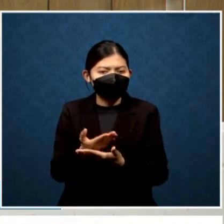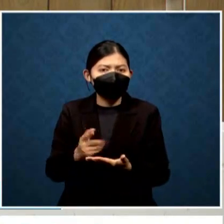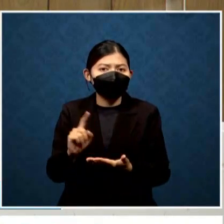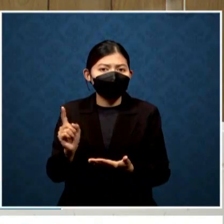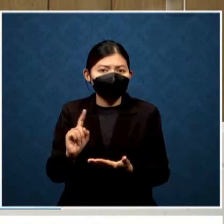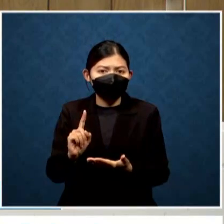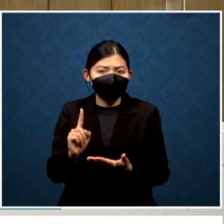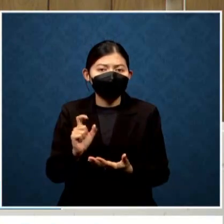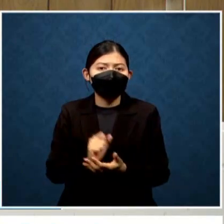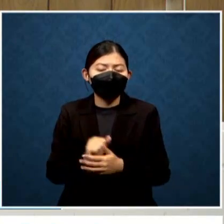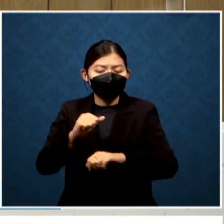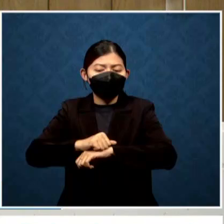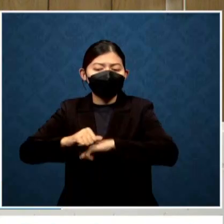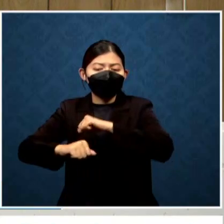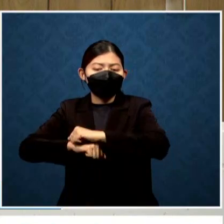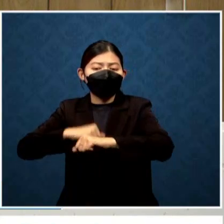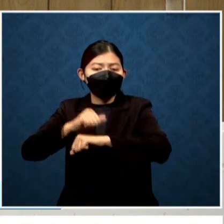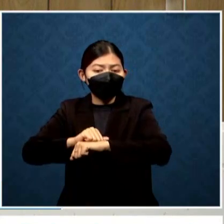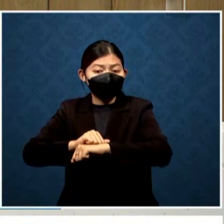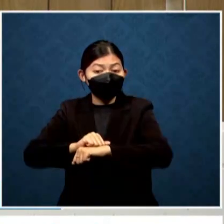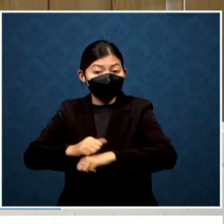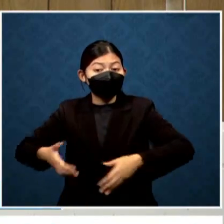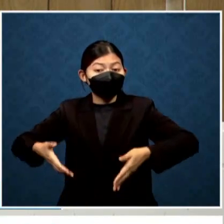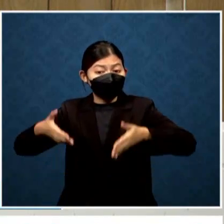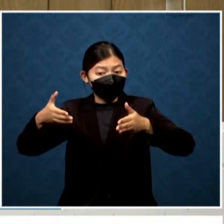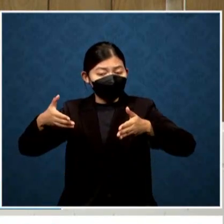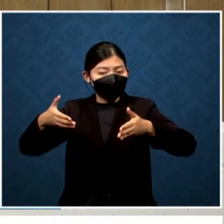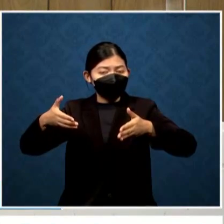การให้ก่อสร้างเนี่ยถูกต้องไหมก็ไป